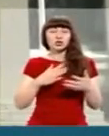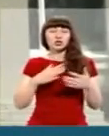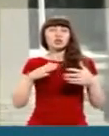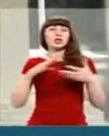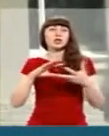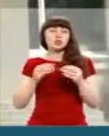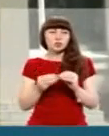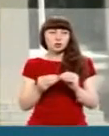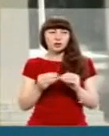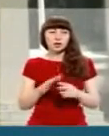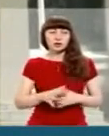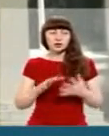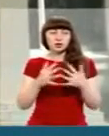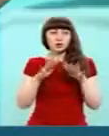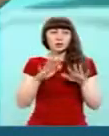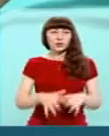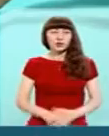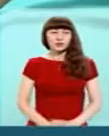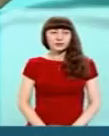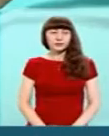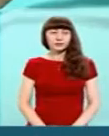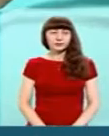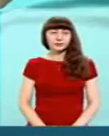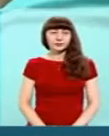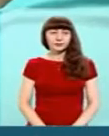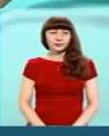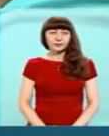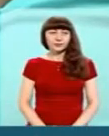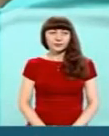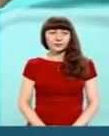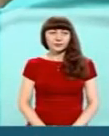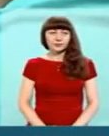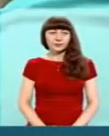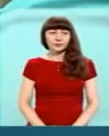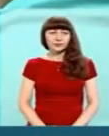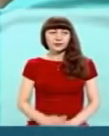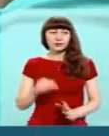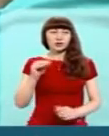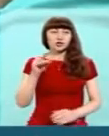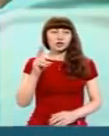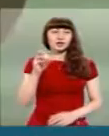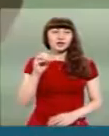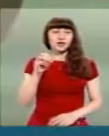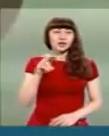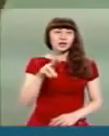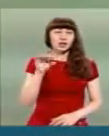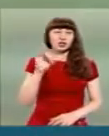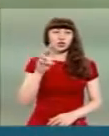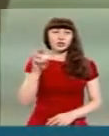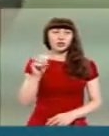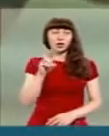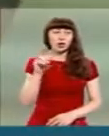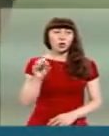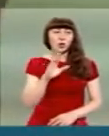көрсеткішке ие. Оған облыста орындалып жатқан оңтүстіктер мен жұмыс тапқан елді мекен азаматтары дәлел. Қоныстану бағдарламасына қатысушы Жансая